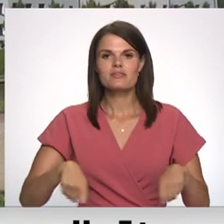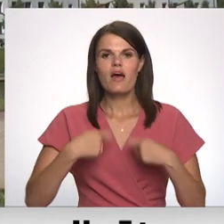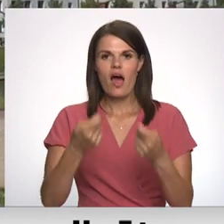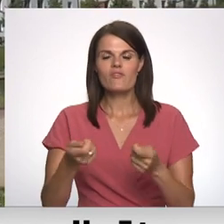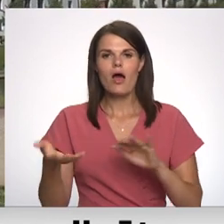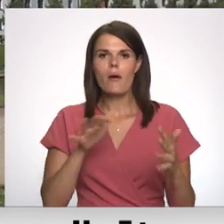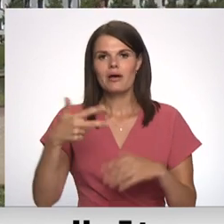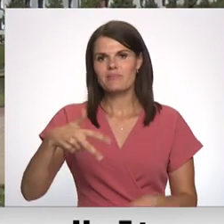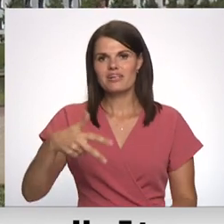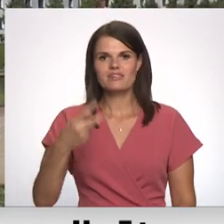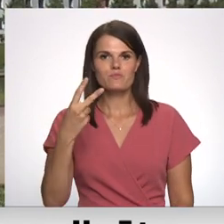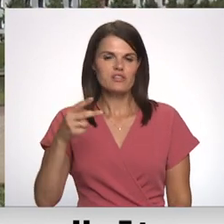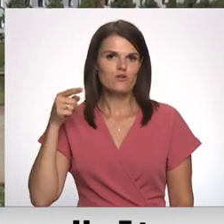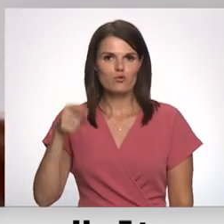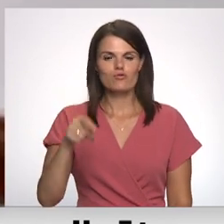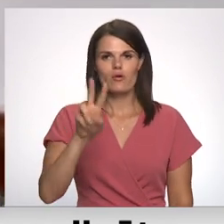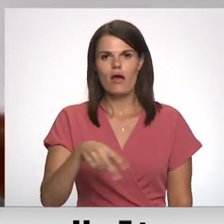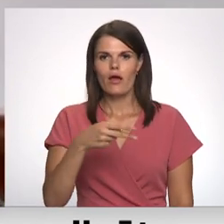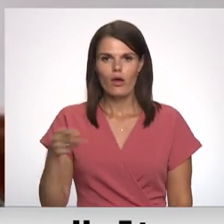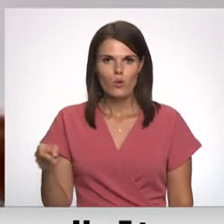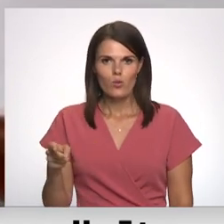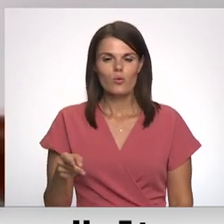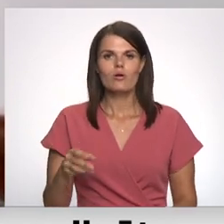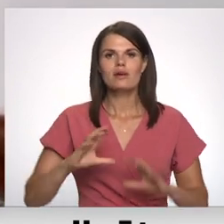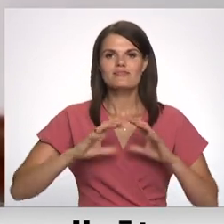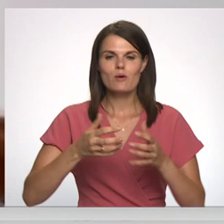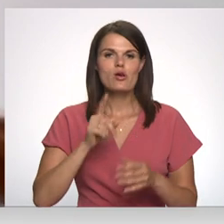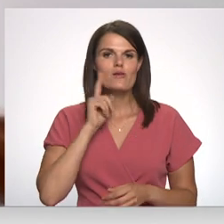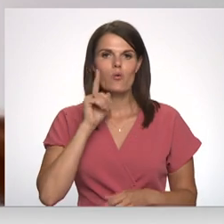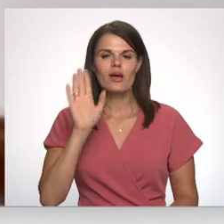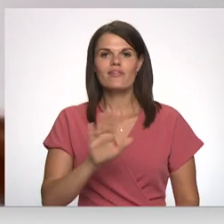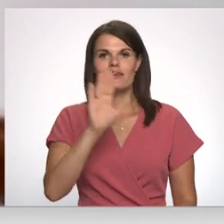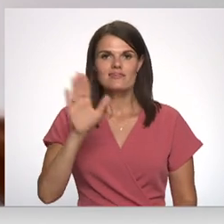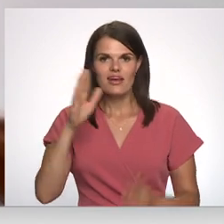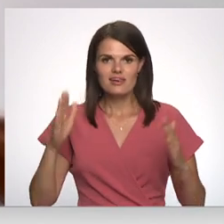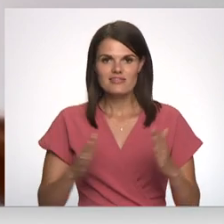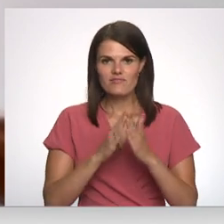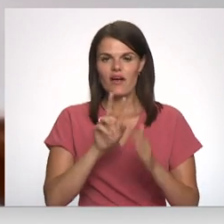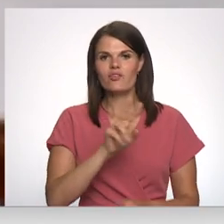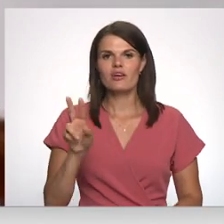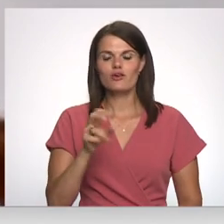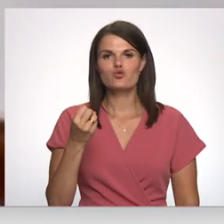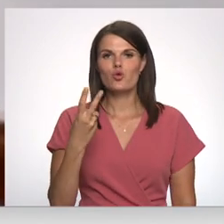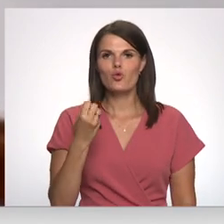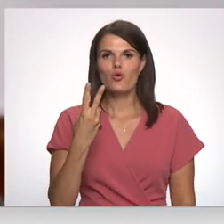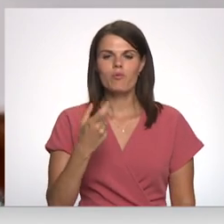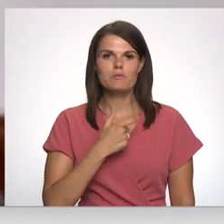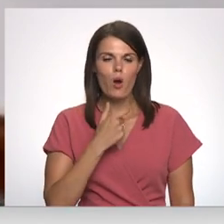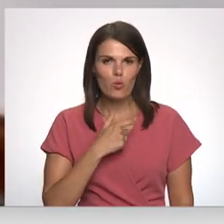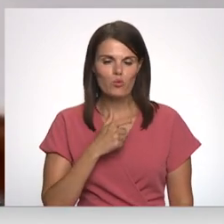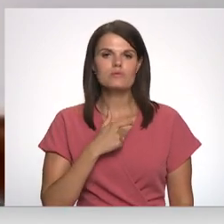ap 32 000 eiro. Starptautiskās jaunatnes dienas svinības, kas ir 12. augustā,